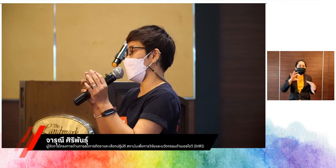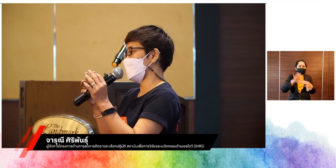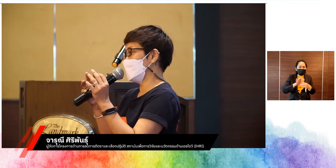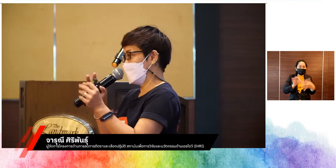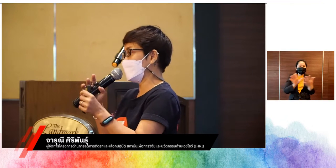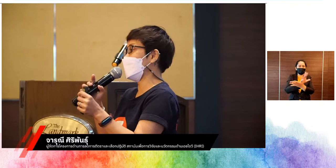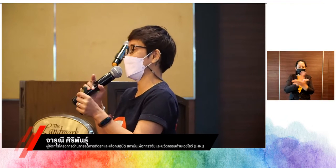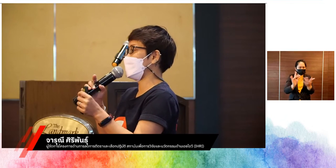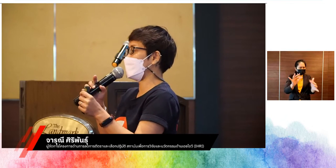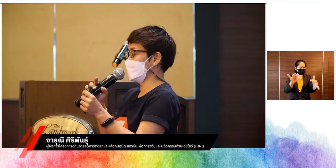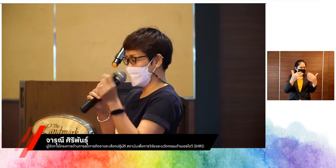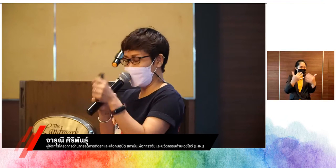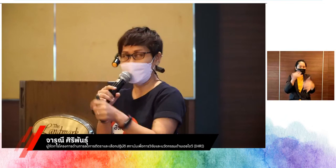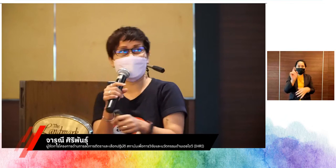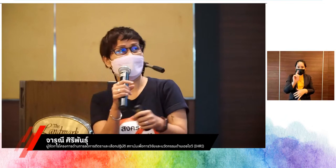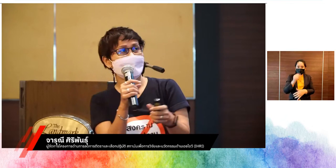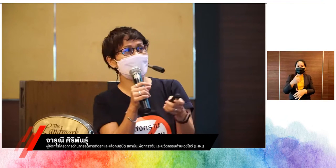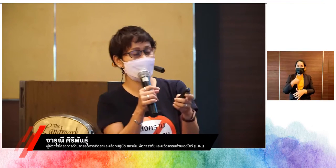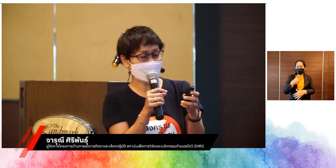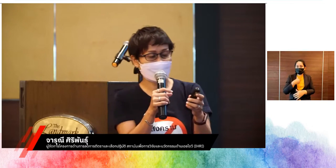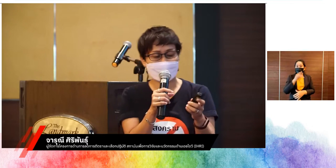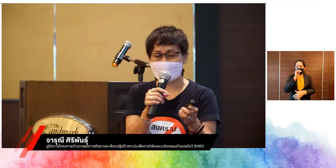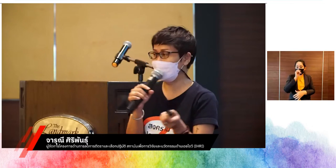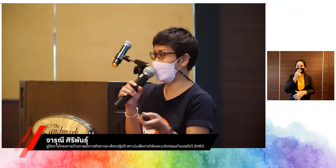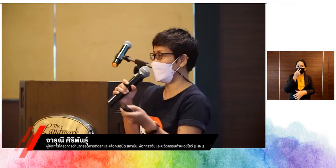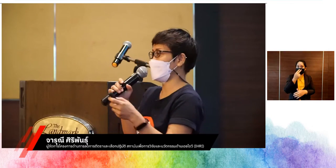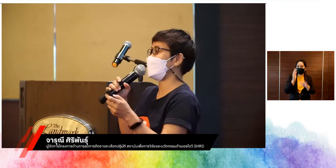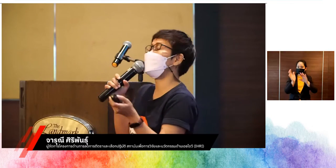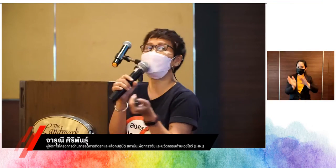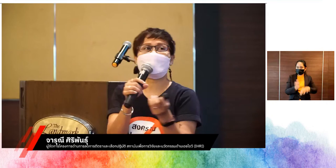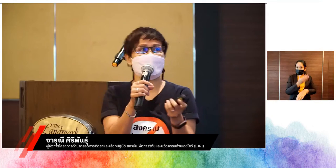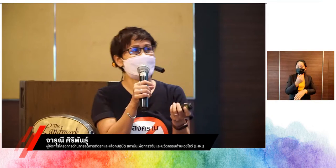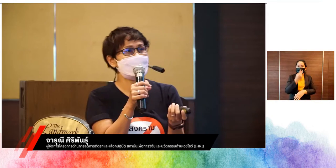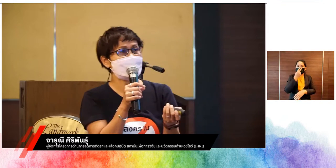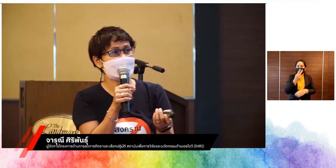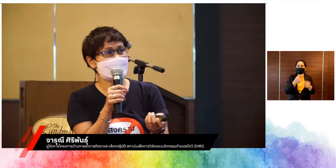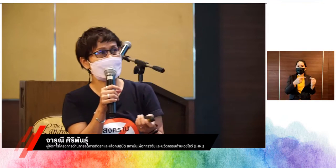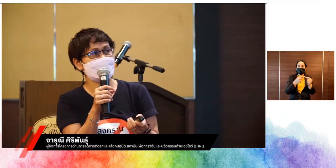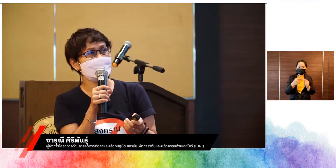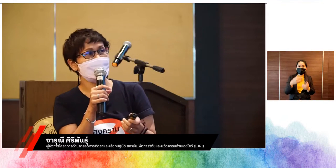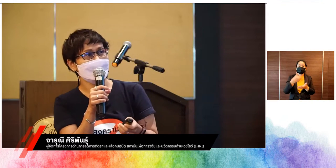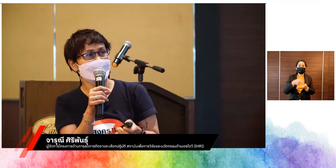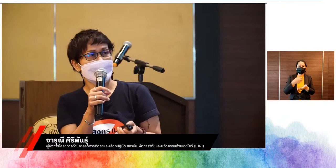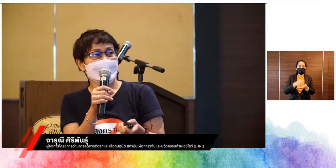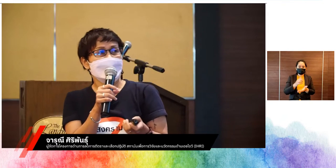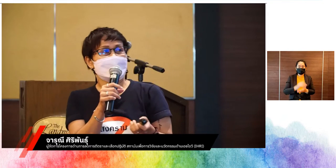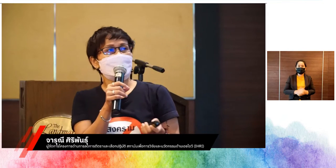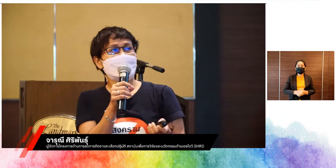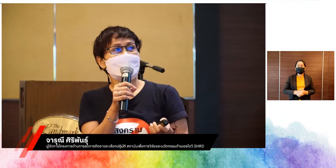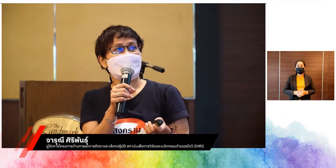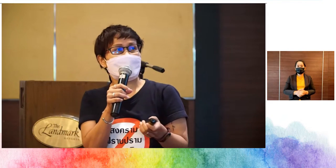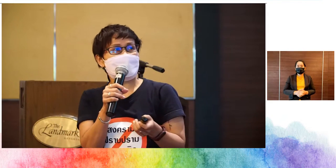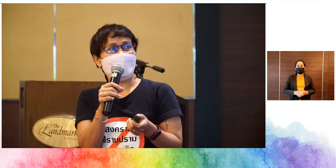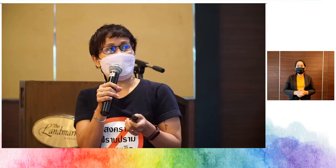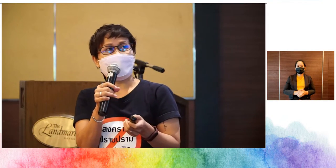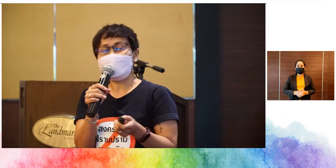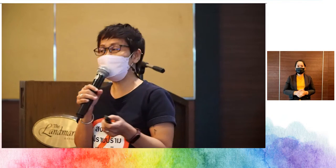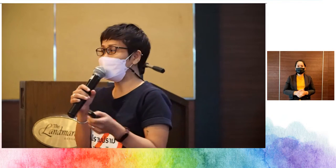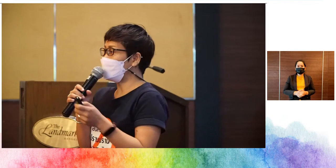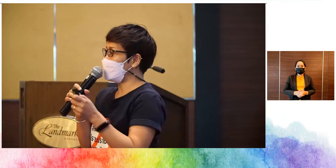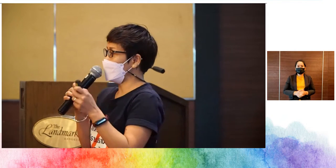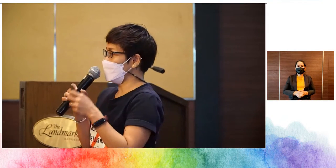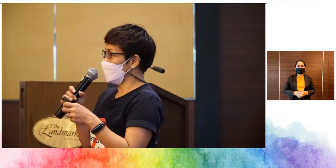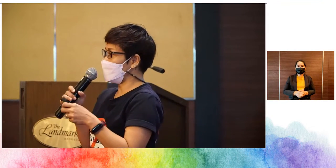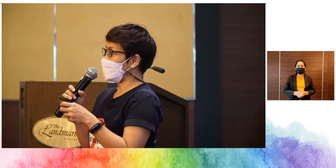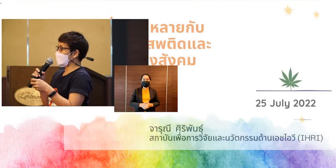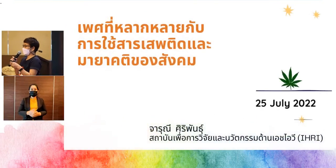ของสังคมหลายๆอย่างนะคะเดี๋ยวเราลองดูไปด้วยกันนะคะว่าเราจะตั้งต้นกันยังไงดีนะคะคิดว่าเราอาจจะต้องเริ่